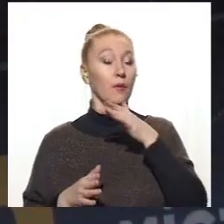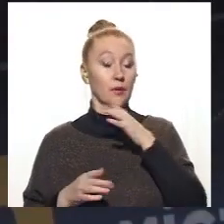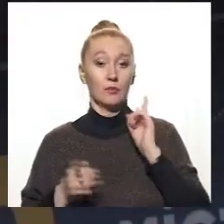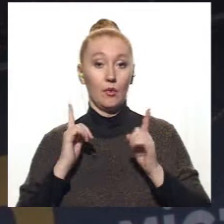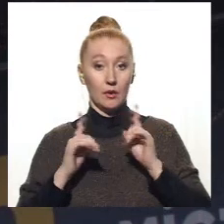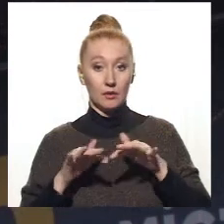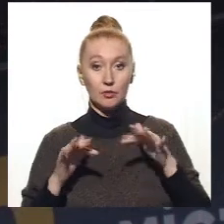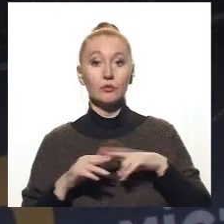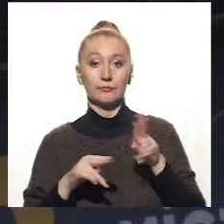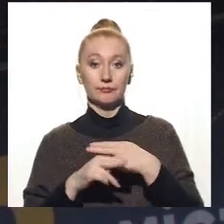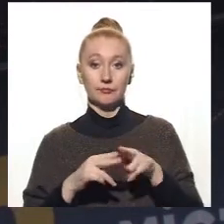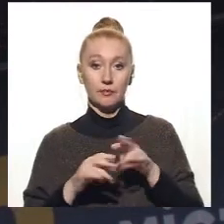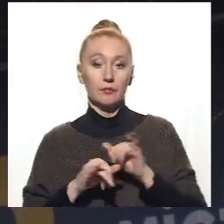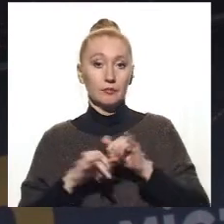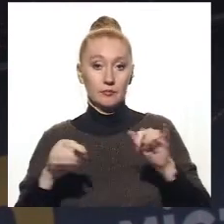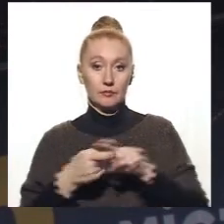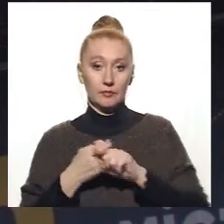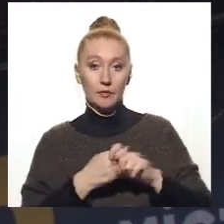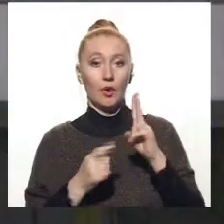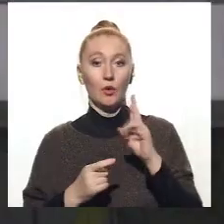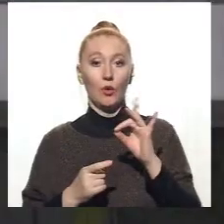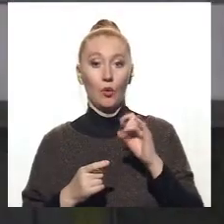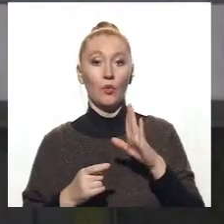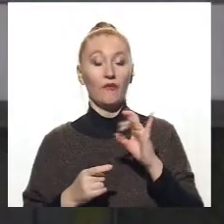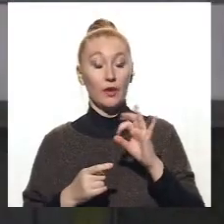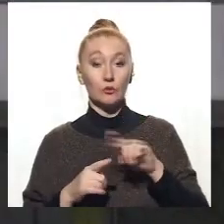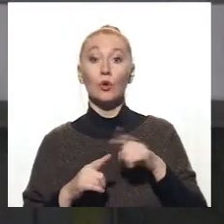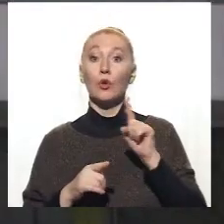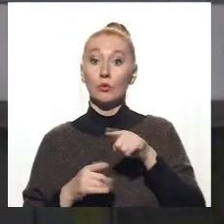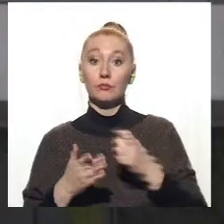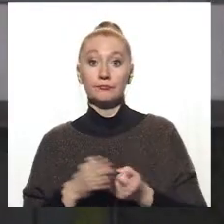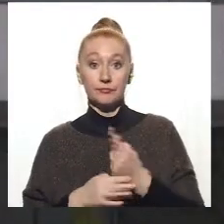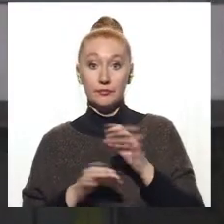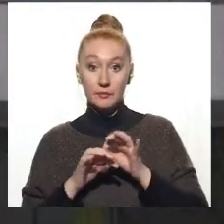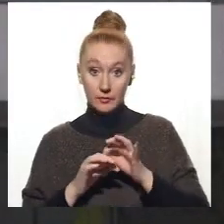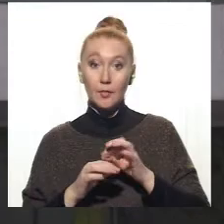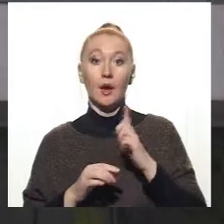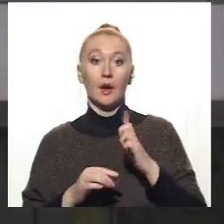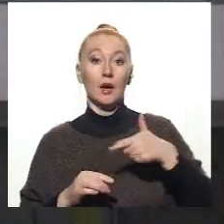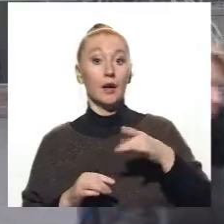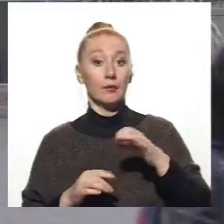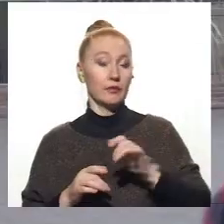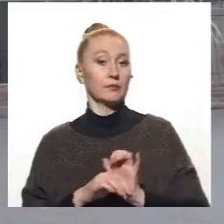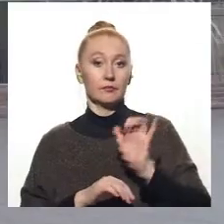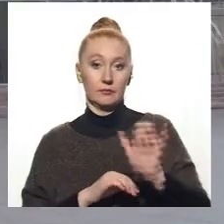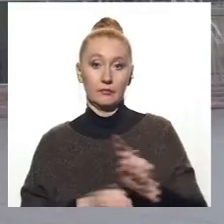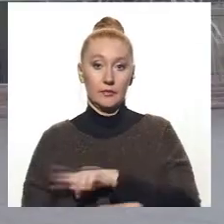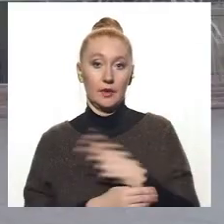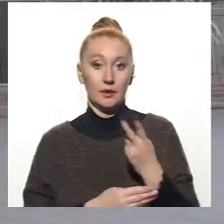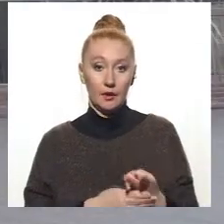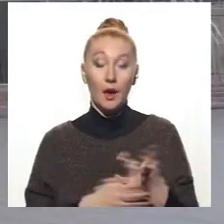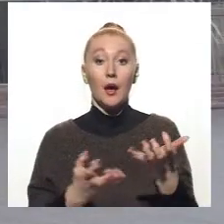щодо уникнення розповсюдження в регіоні коронавірусу. Тих, хто має симптоми ГРВІ, одразу направлятимуть до лікарень міста.